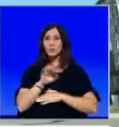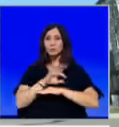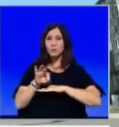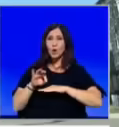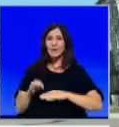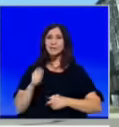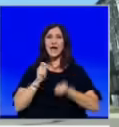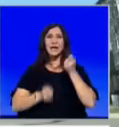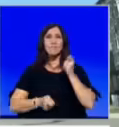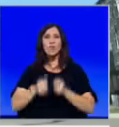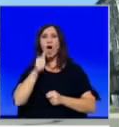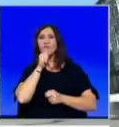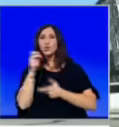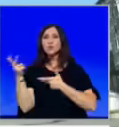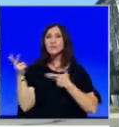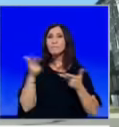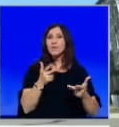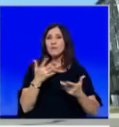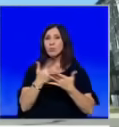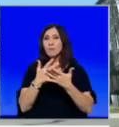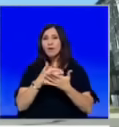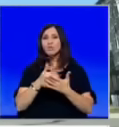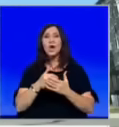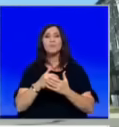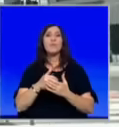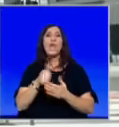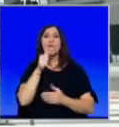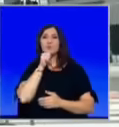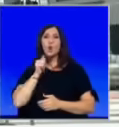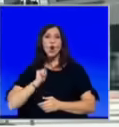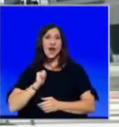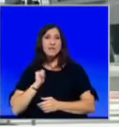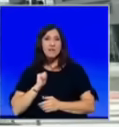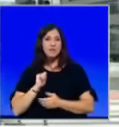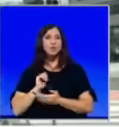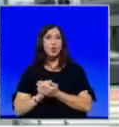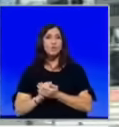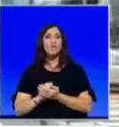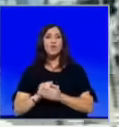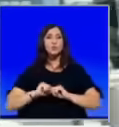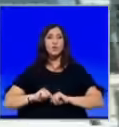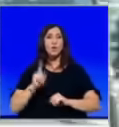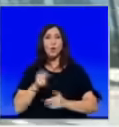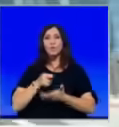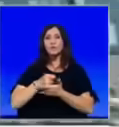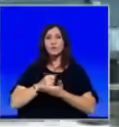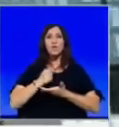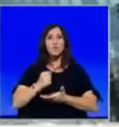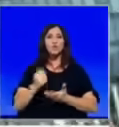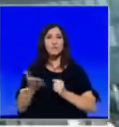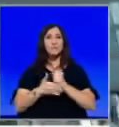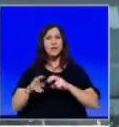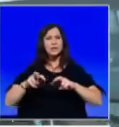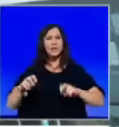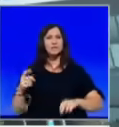за реконструкция на водоснабдителната мрежа и водохранилището в общината, който е финансиран от фонд Земеделие. Разследват